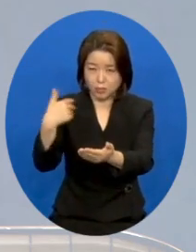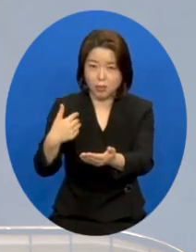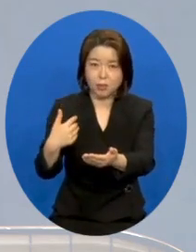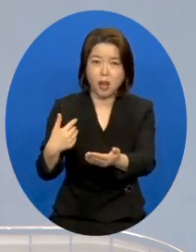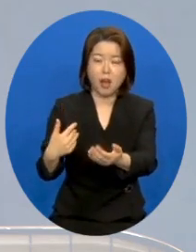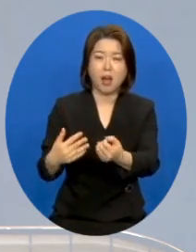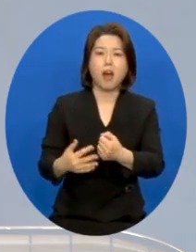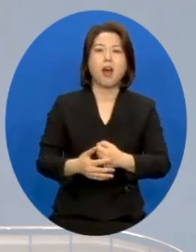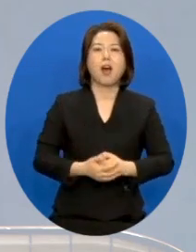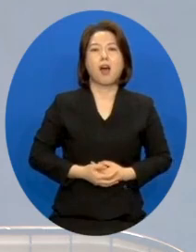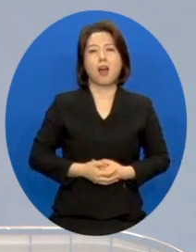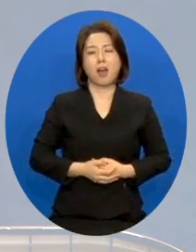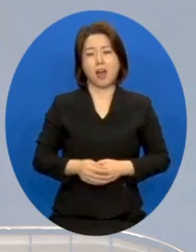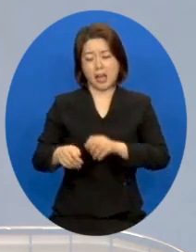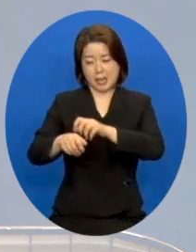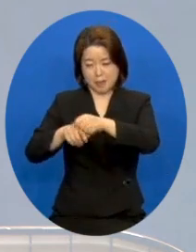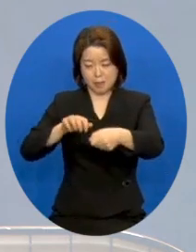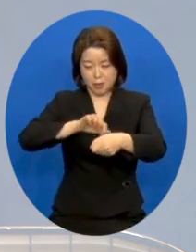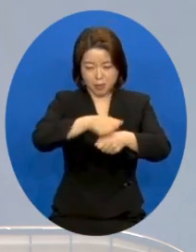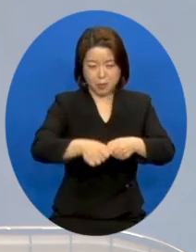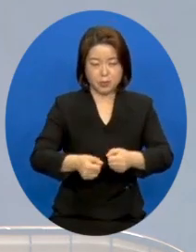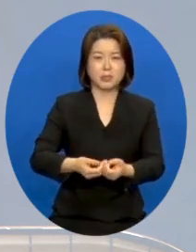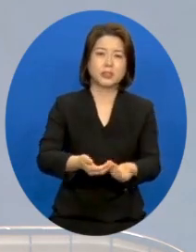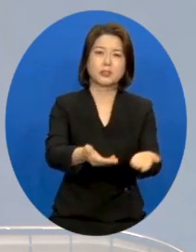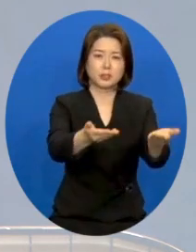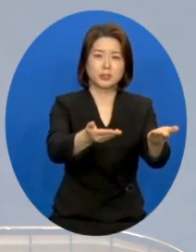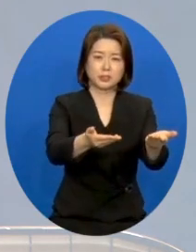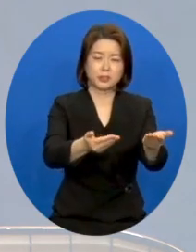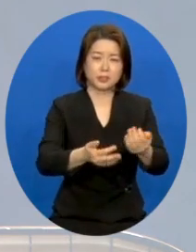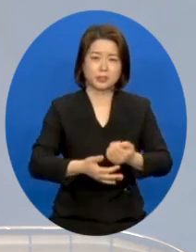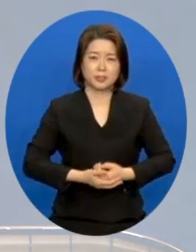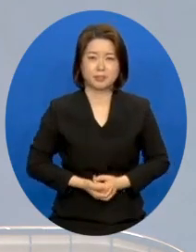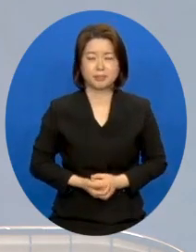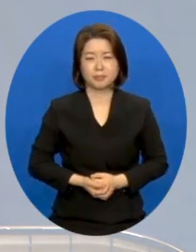그래서 신은 양말을 벗어서 드렸어요